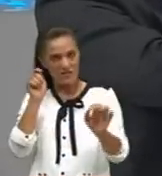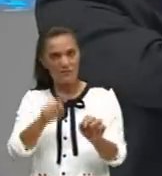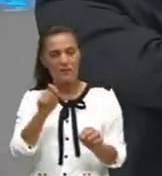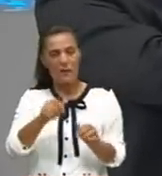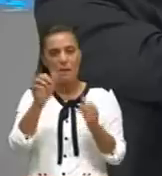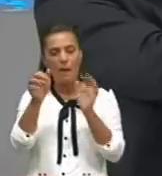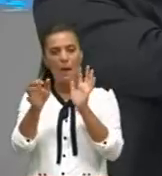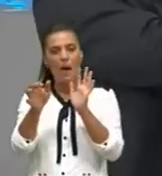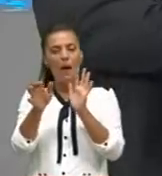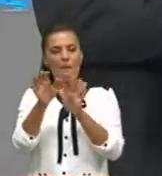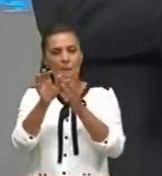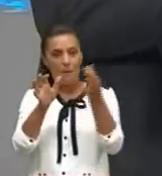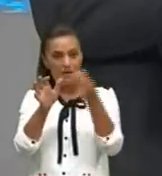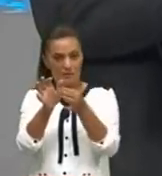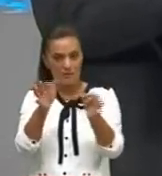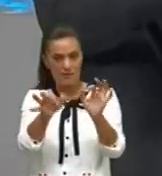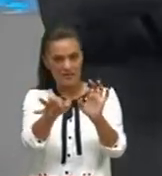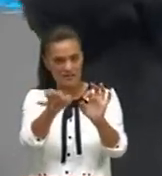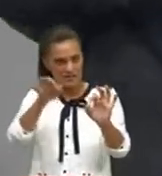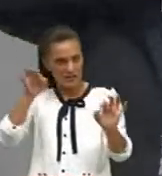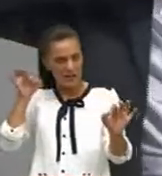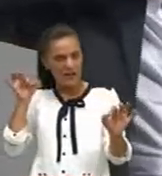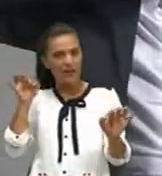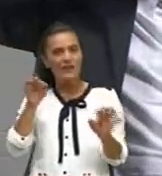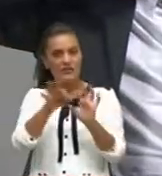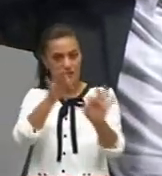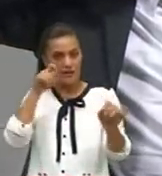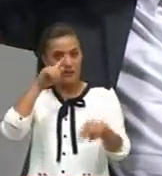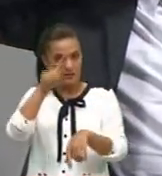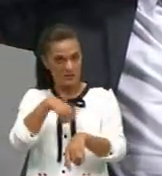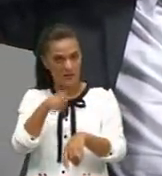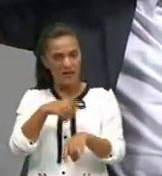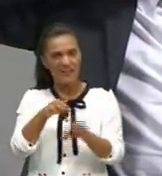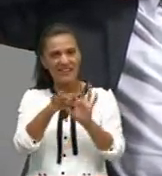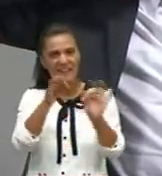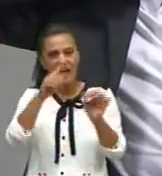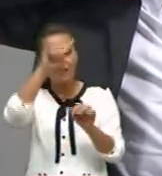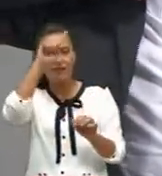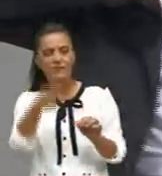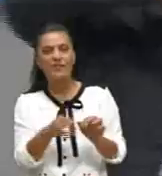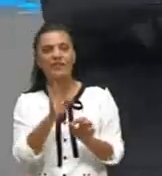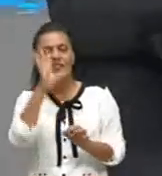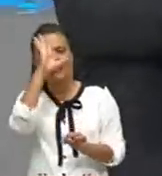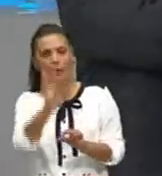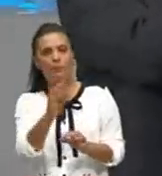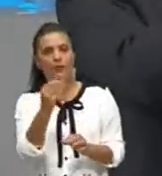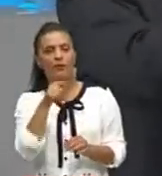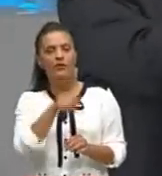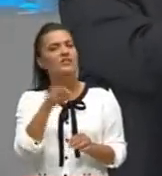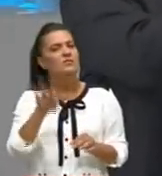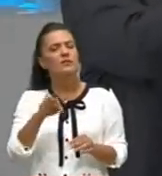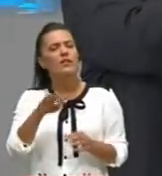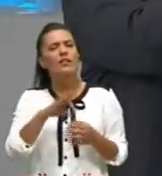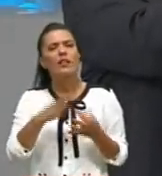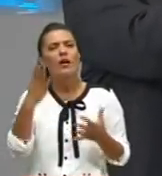baş parmakla. Zihkiri de dayayalım. Evet. Baş mi? Parmakla çekelim. Bakın çektiğim zaman yay tam şeklini aldı. Harika. Şimdi evet. ne oldu?